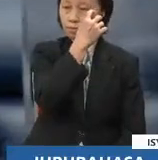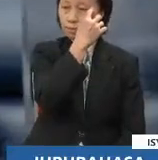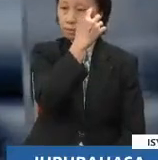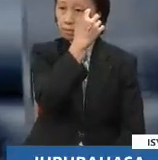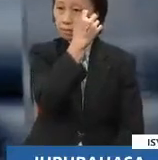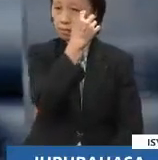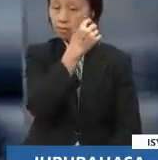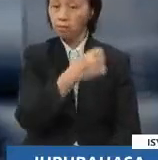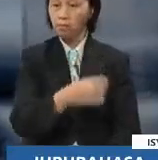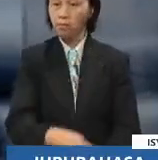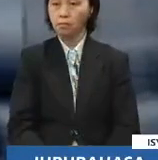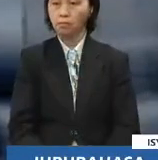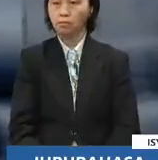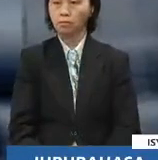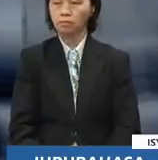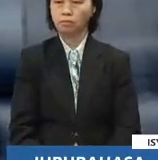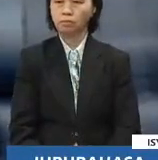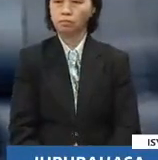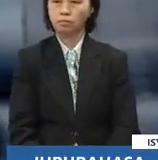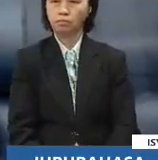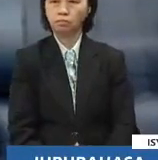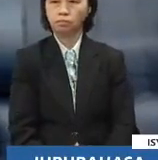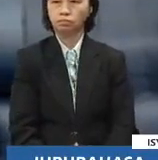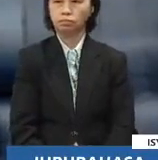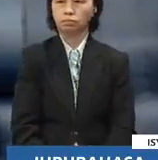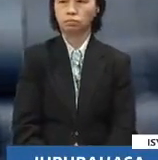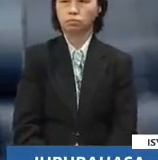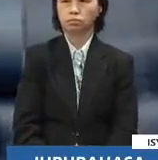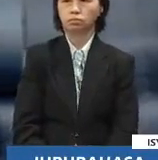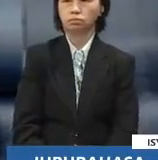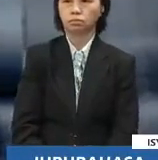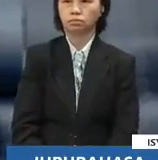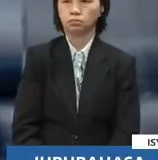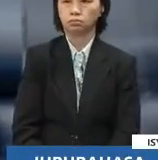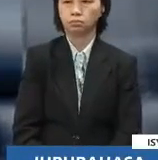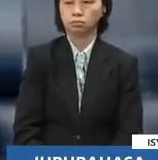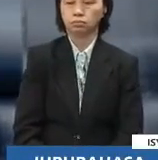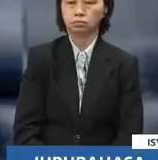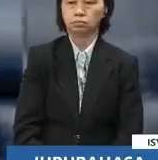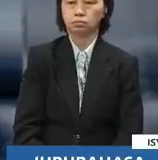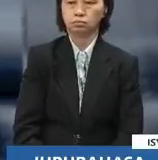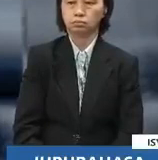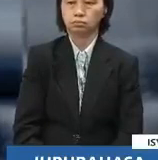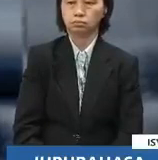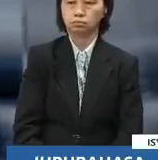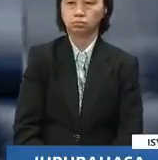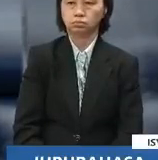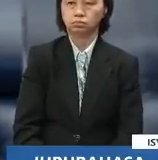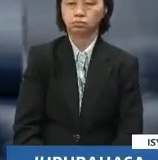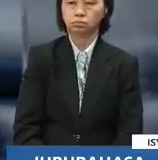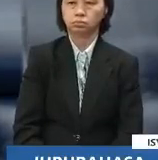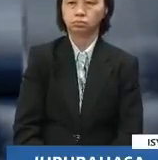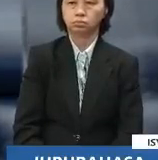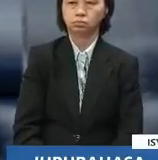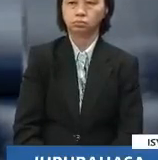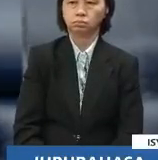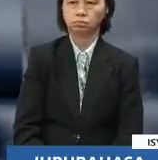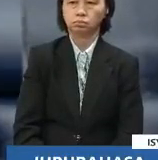minyak sawit mentah terus melambung ianya sudah tentu udah akan memberi kesan kepada